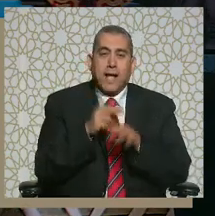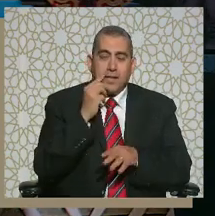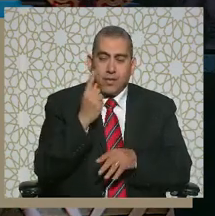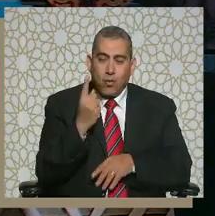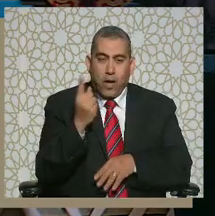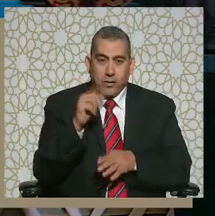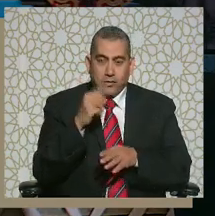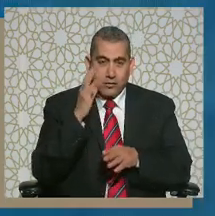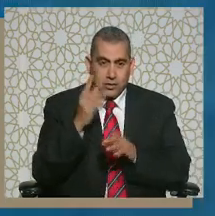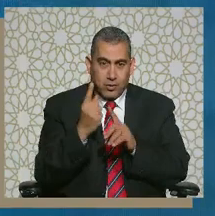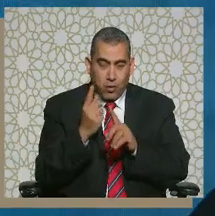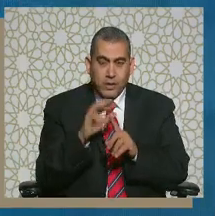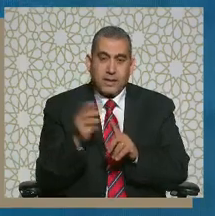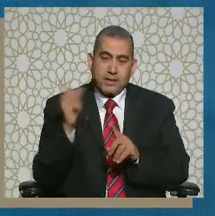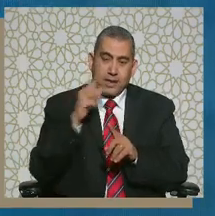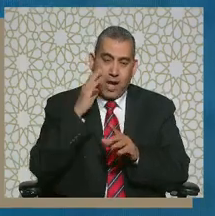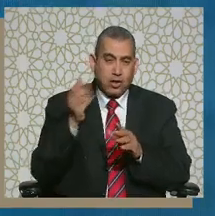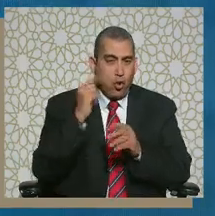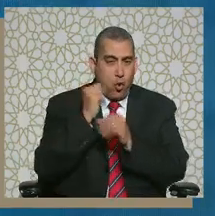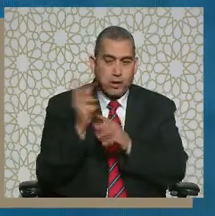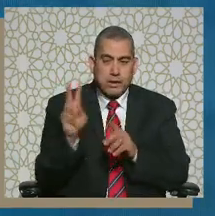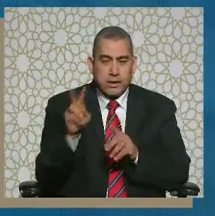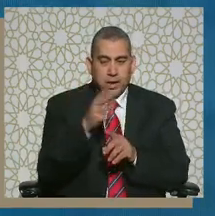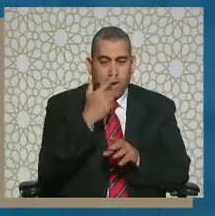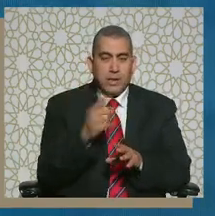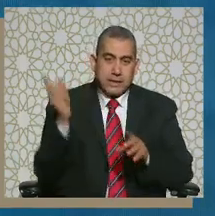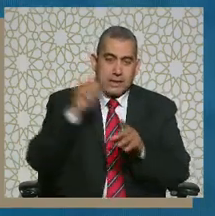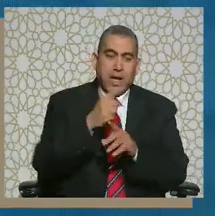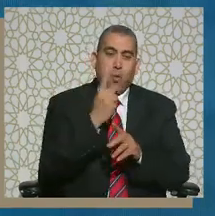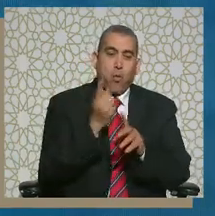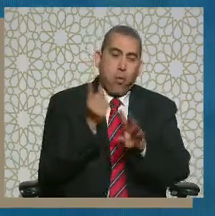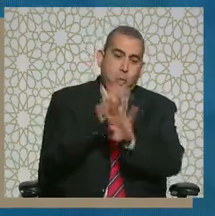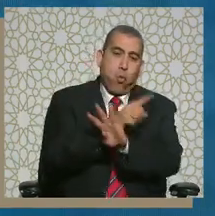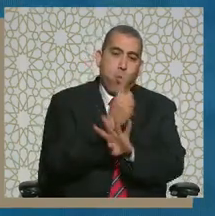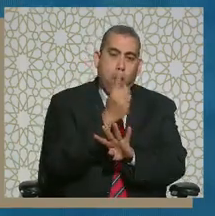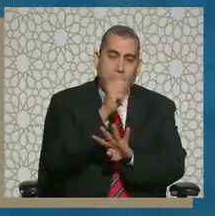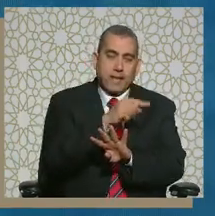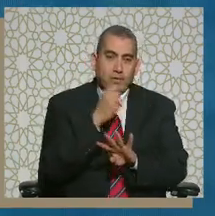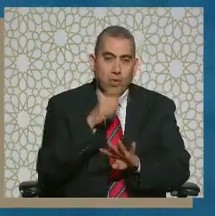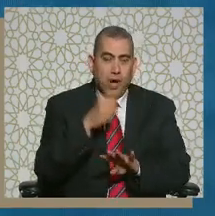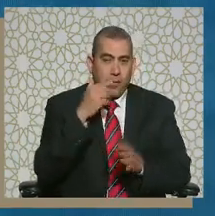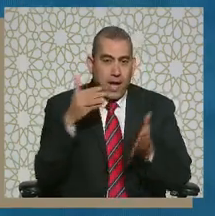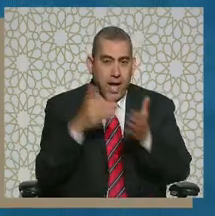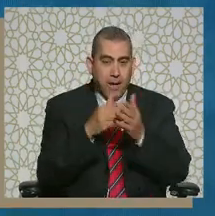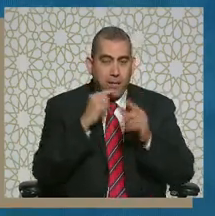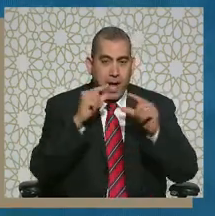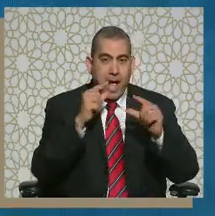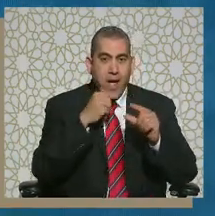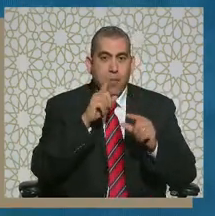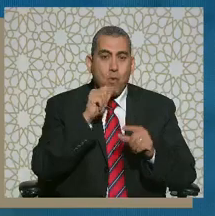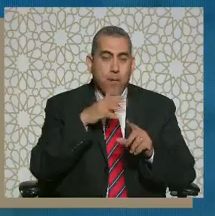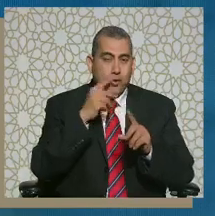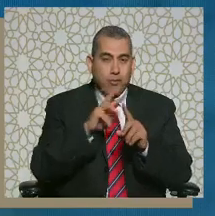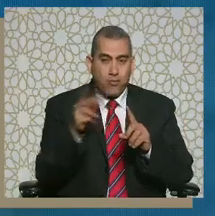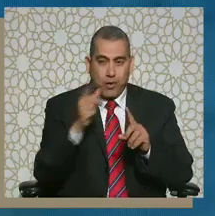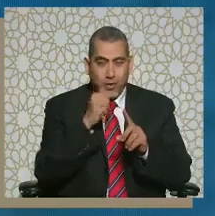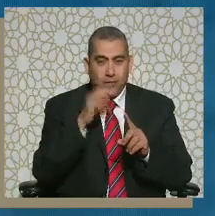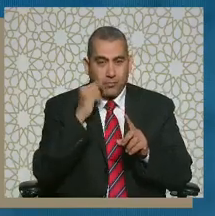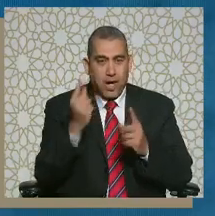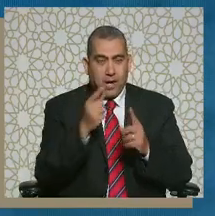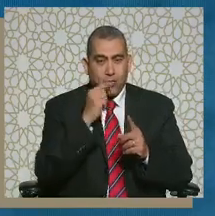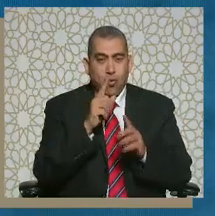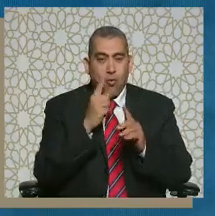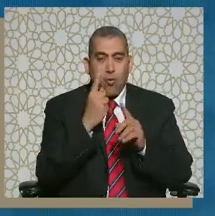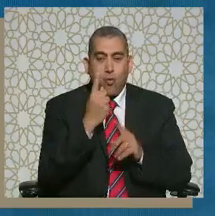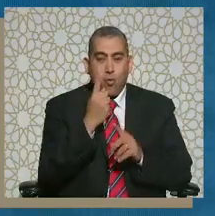وترا ثالثا يبقى كده في ثلاث اوتار يبقى انت ما وقعتش في نهي حديث في نهي رسول الله صلى عليه وسلم لا وتران في